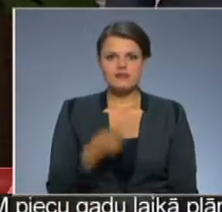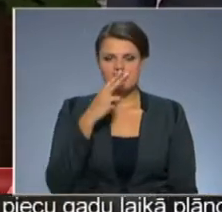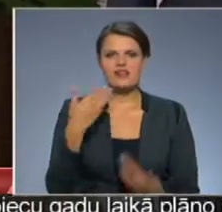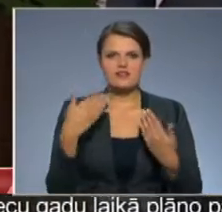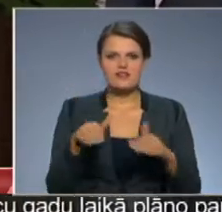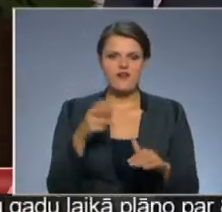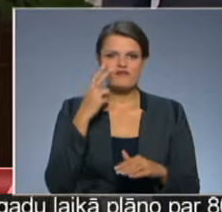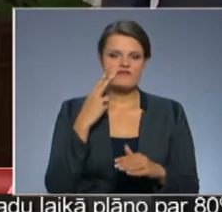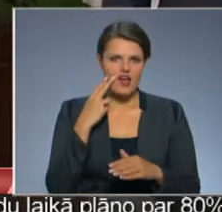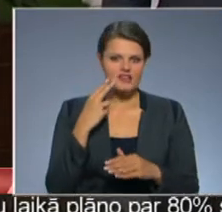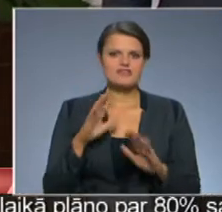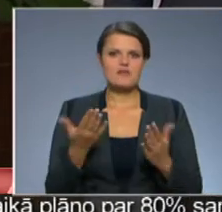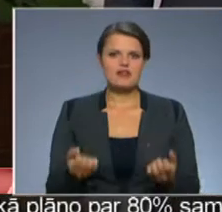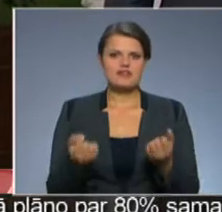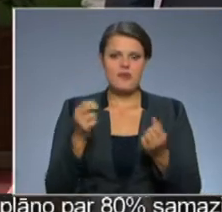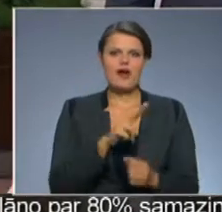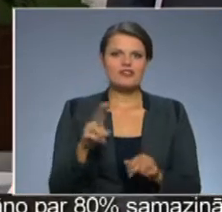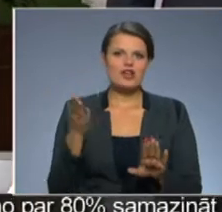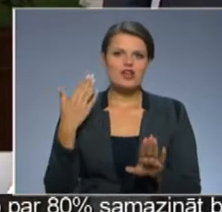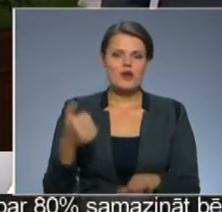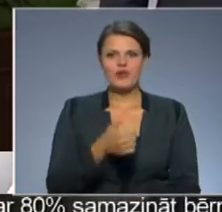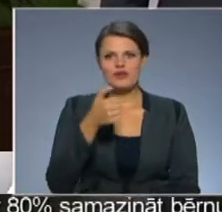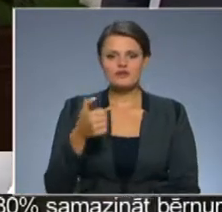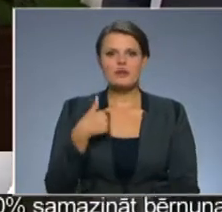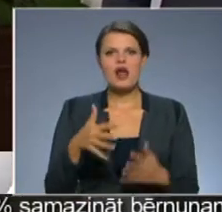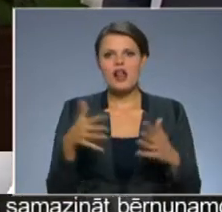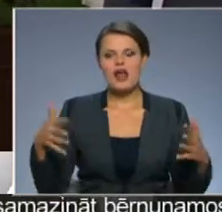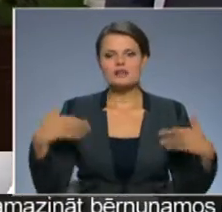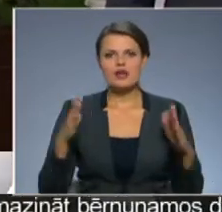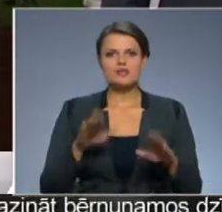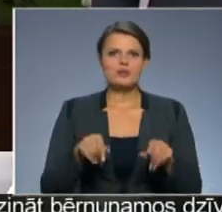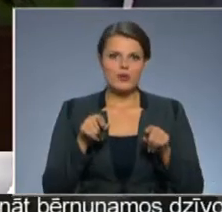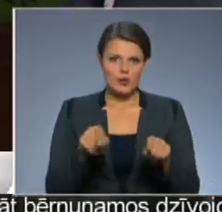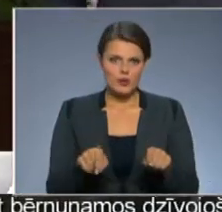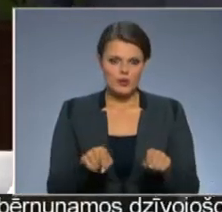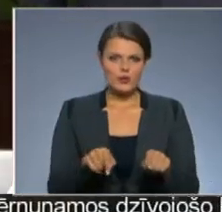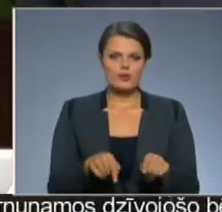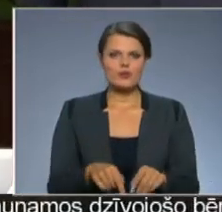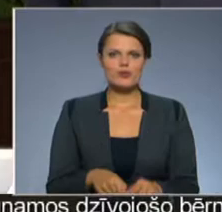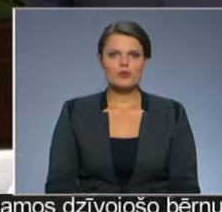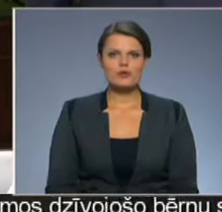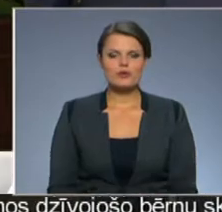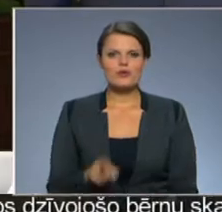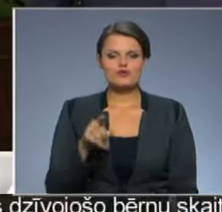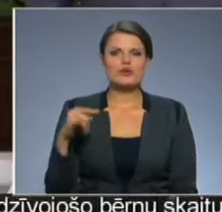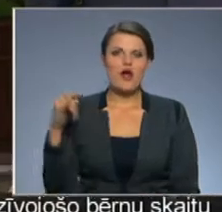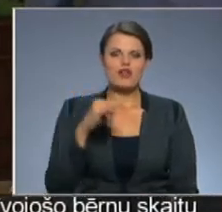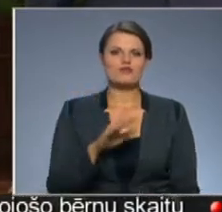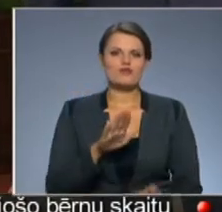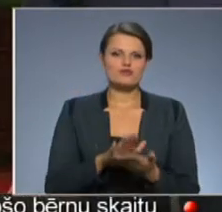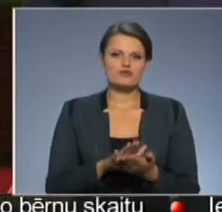pabrugnāts, bet tas ir smagāks nekā iepriekšējo. Gal, man ir ļoti liels prieks par to. Tad Boeings ir atlidojis uz